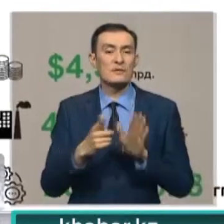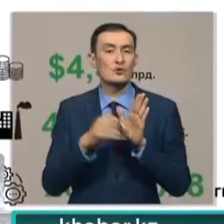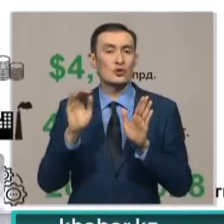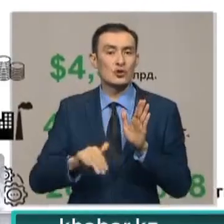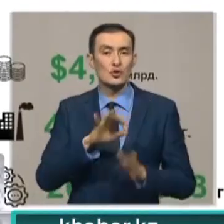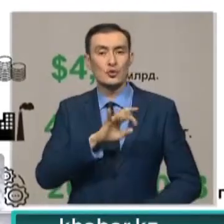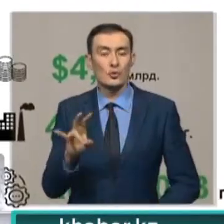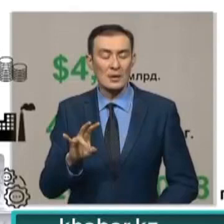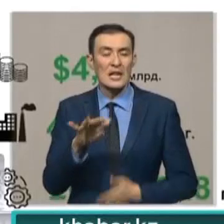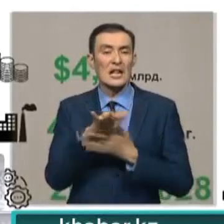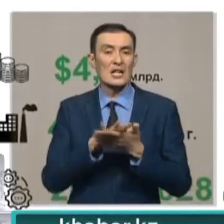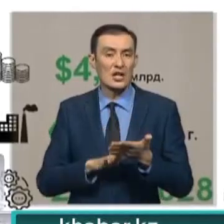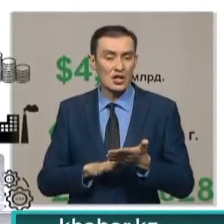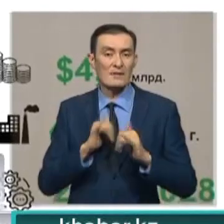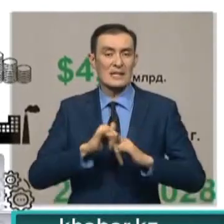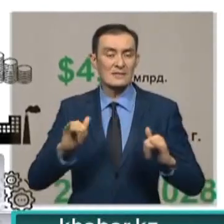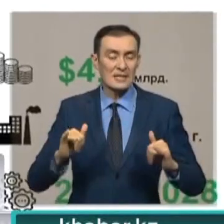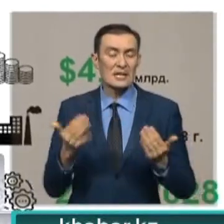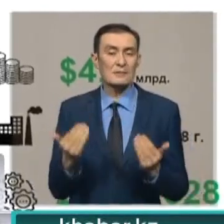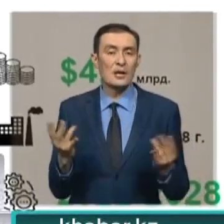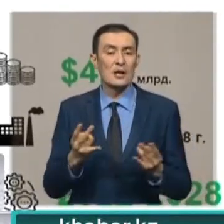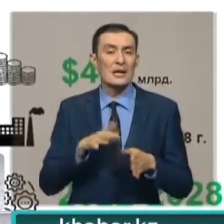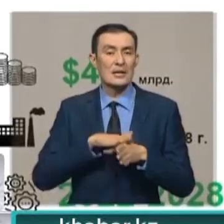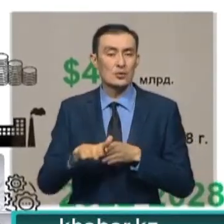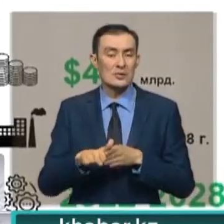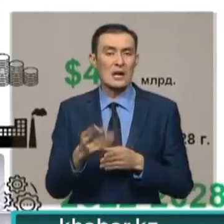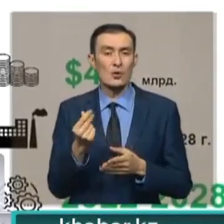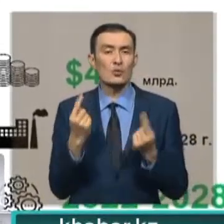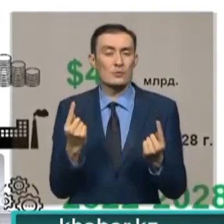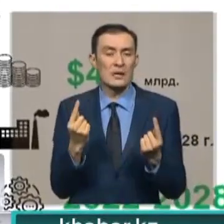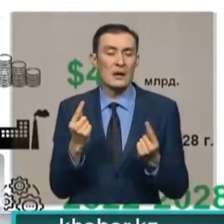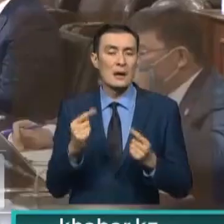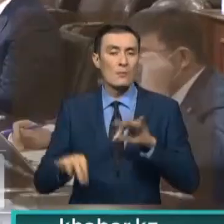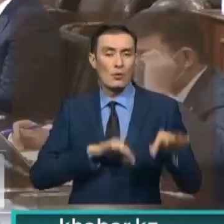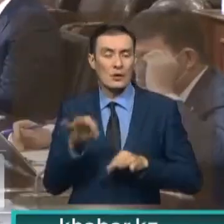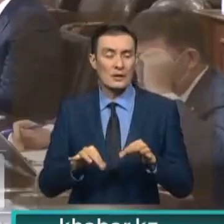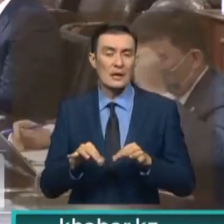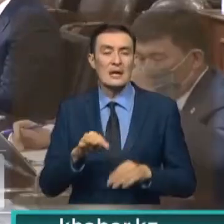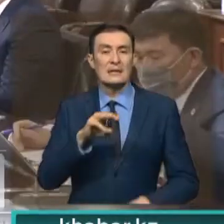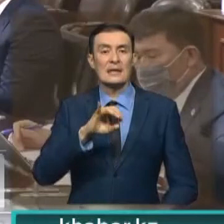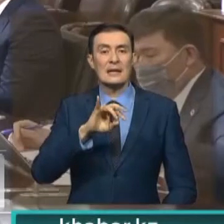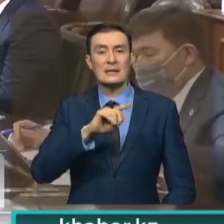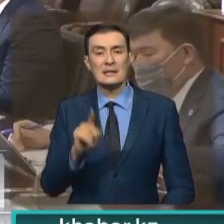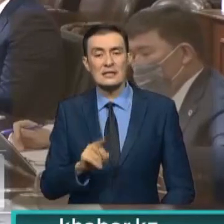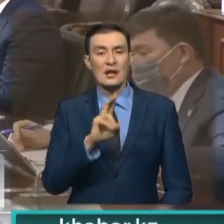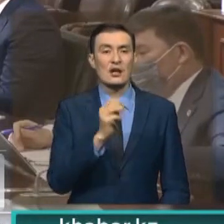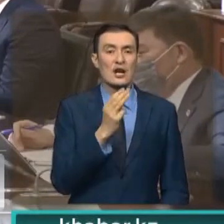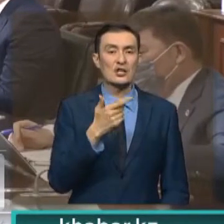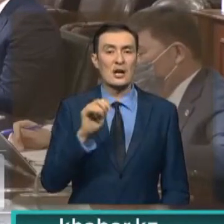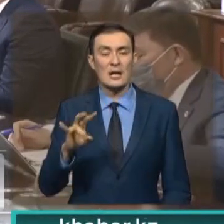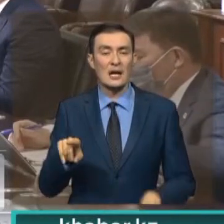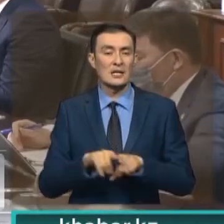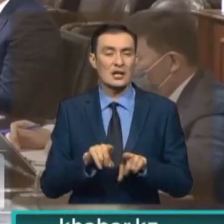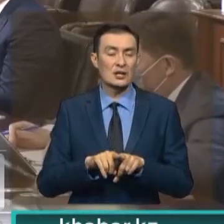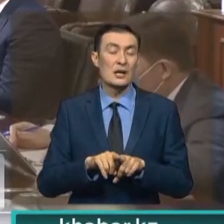тонн для дальнейшего развития отрасли сегодня реализуются капиталоемкие проекты на месторождениях тенгиз кашаган и карачаганак